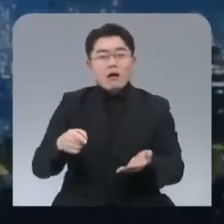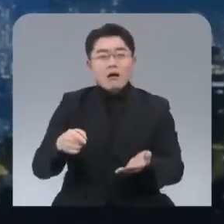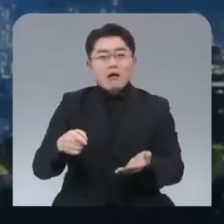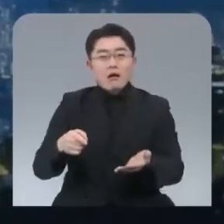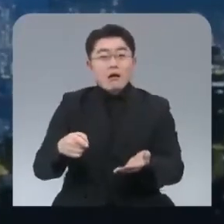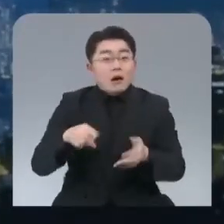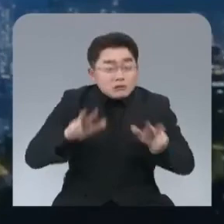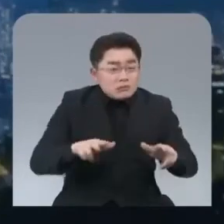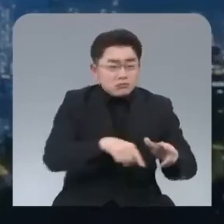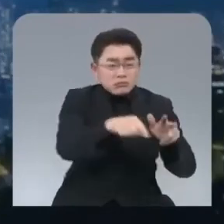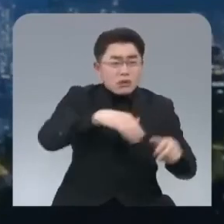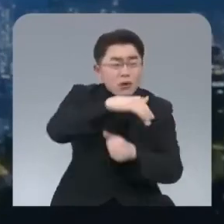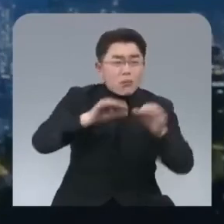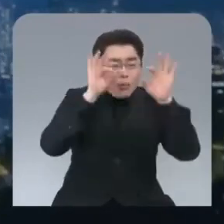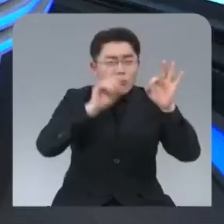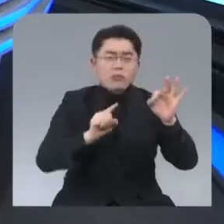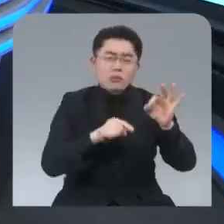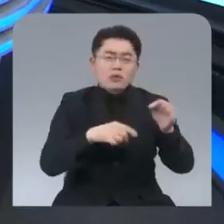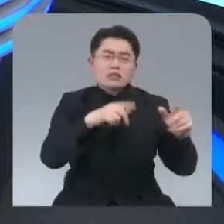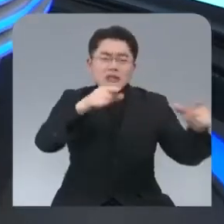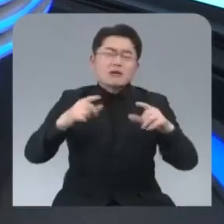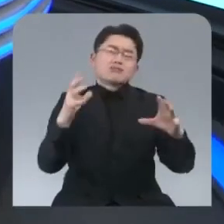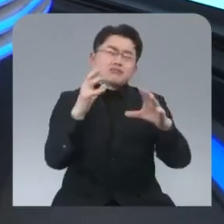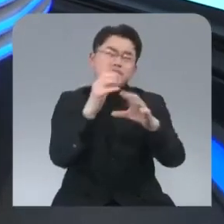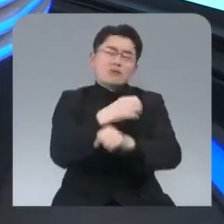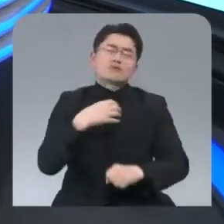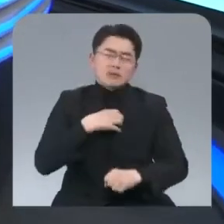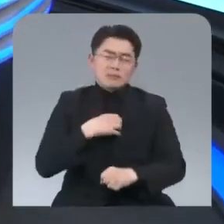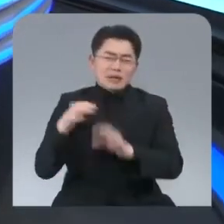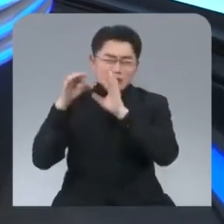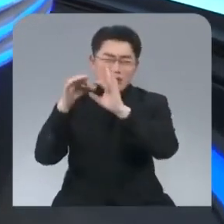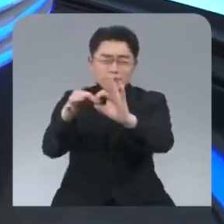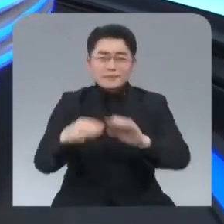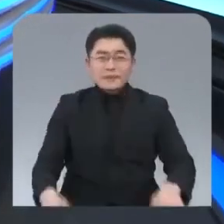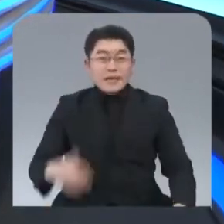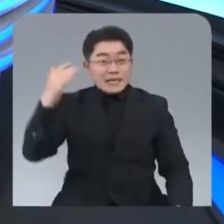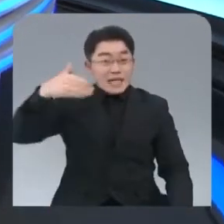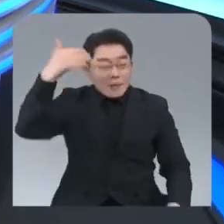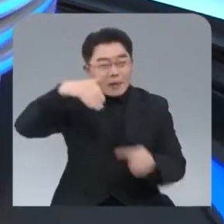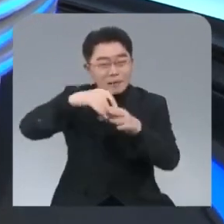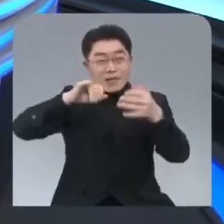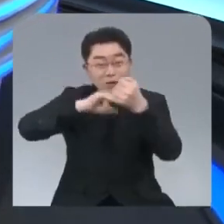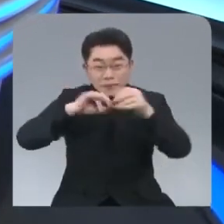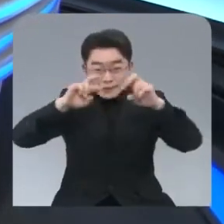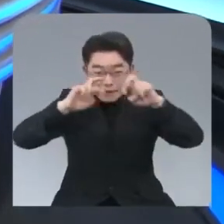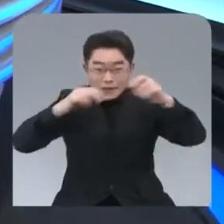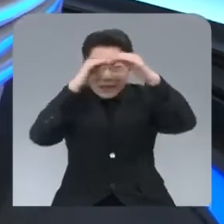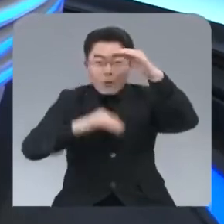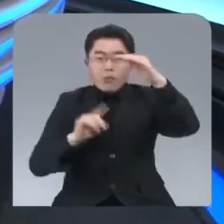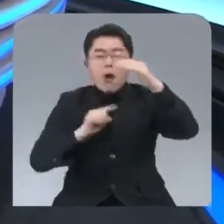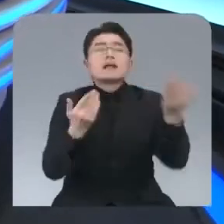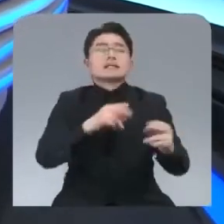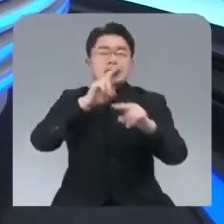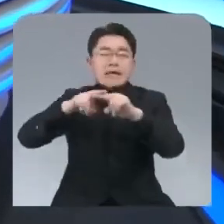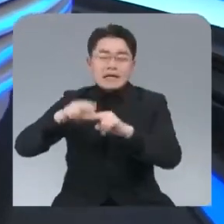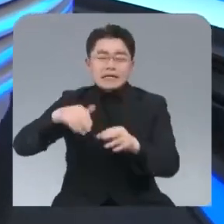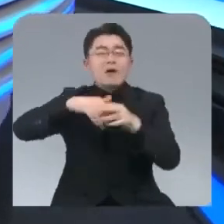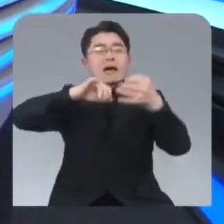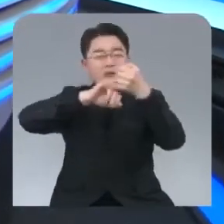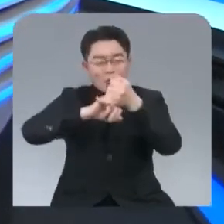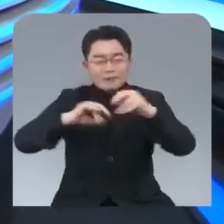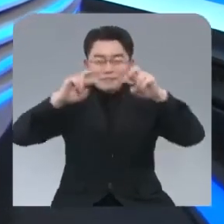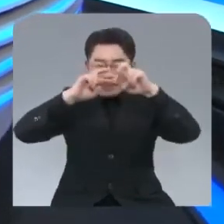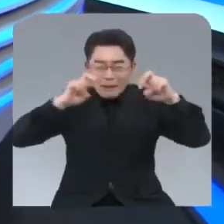풀게 어렵다는 겁니다 4 여기서 정리하 줘 쪽에서 다음 검증 막 공약은 뭡니까 4 다음에는 일자리 공약 들여다 볼